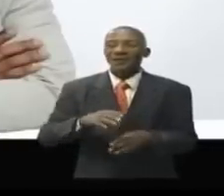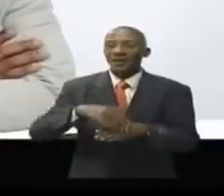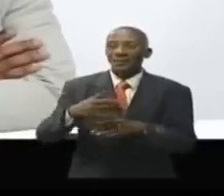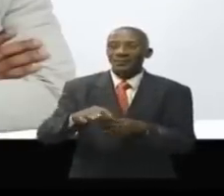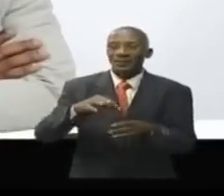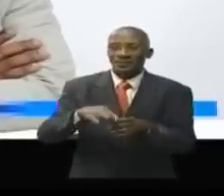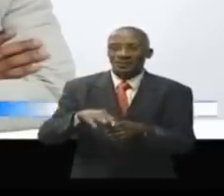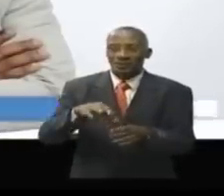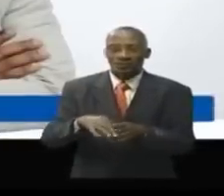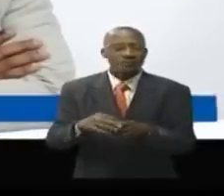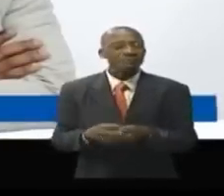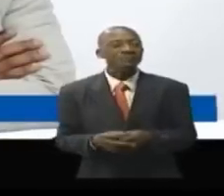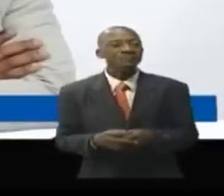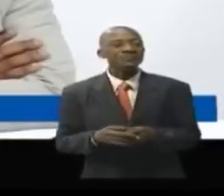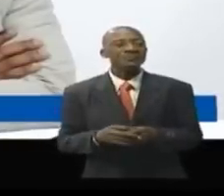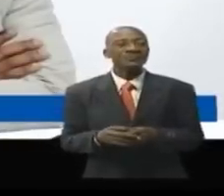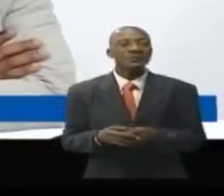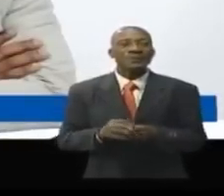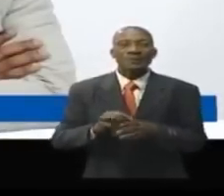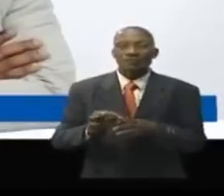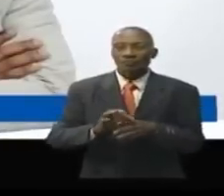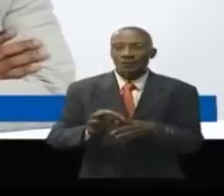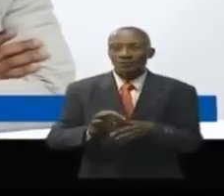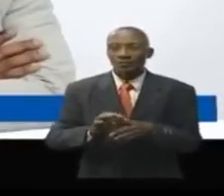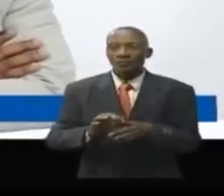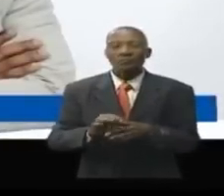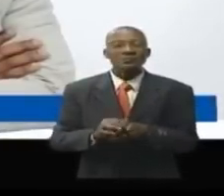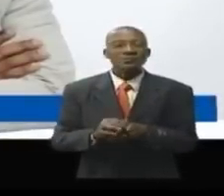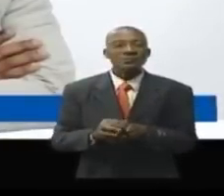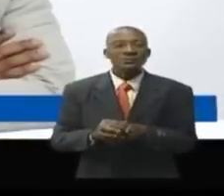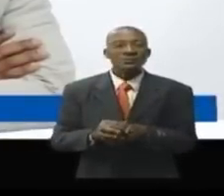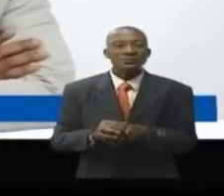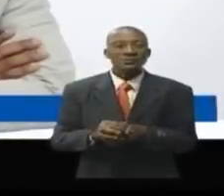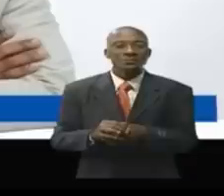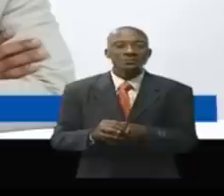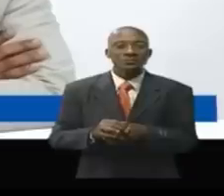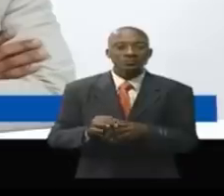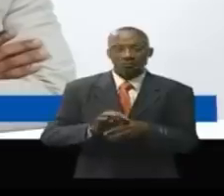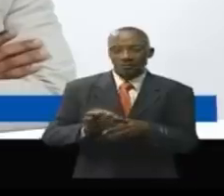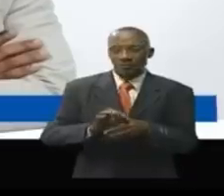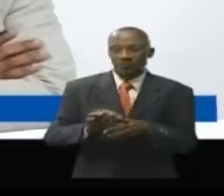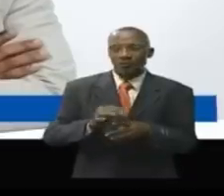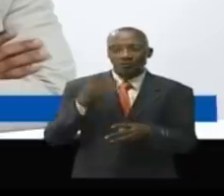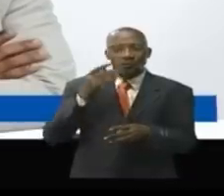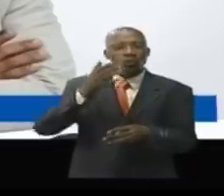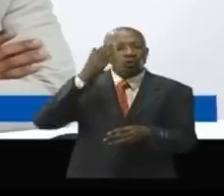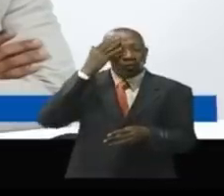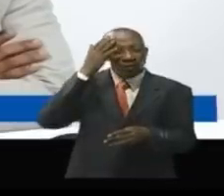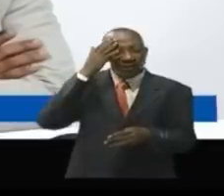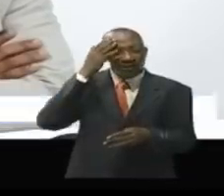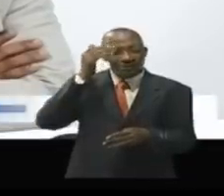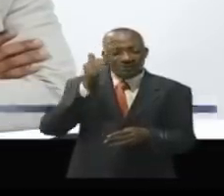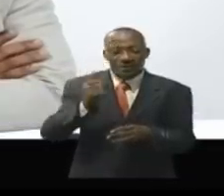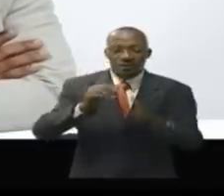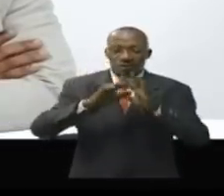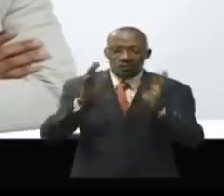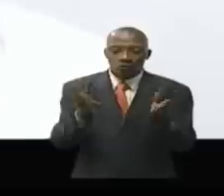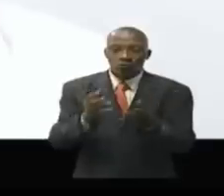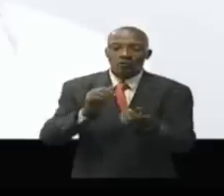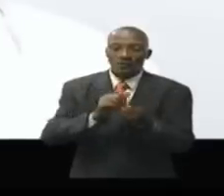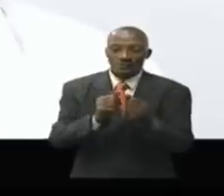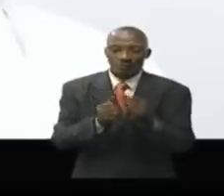la formation de ce jour va avoir un regard opérationnel et puis un regard